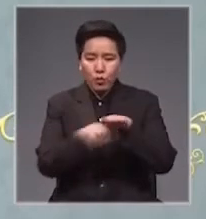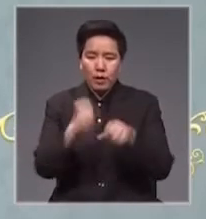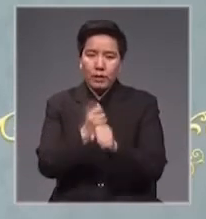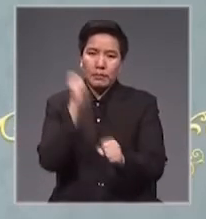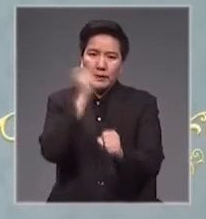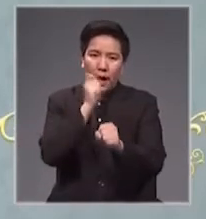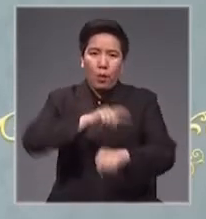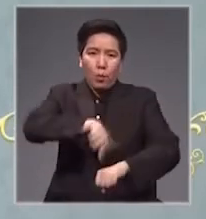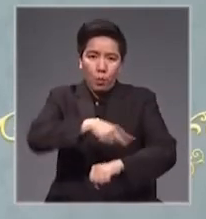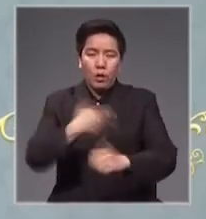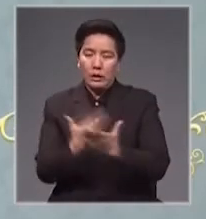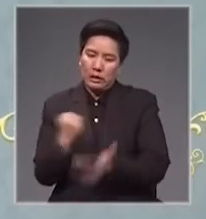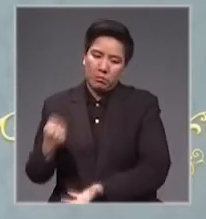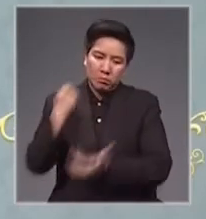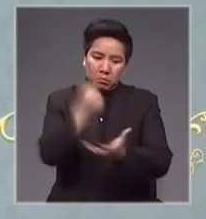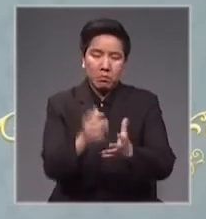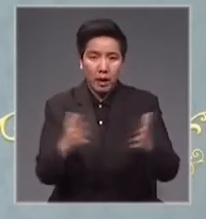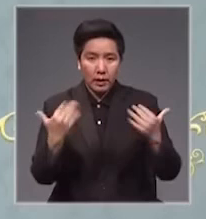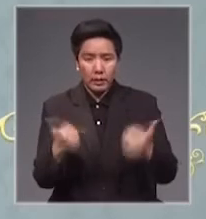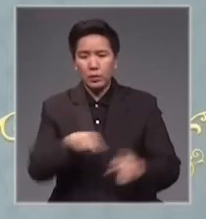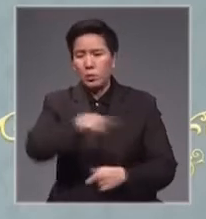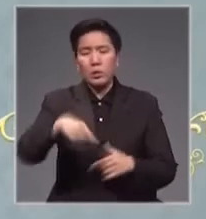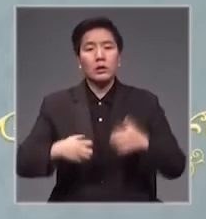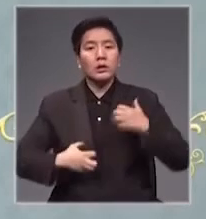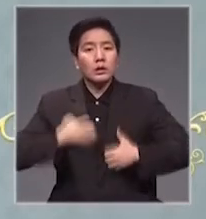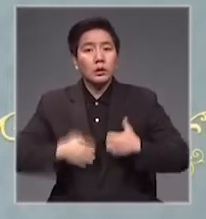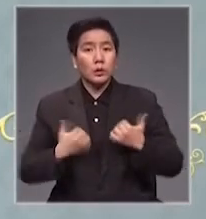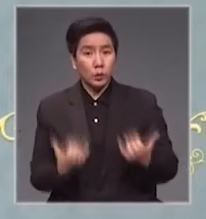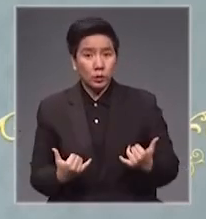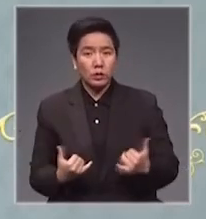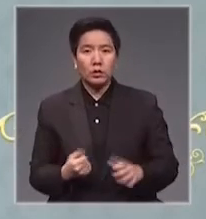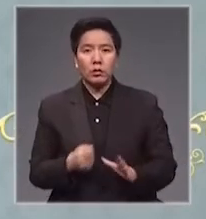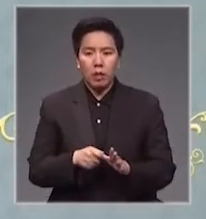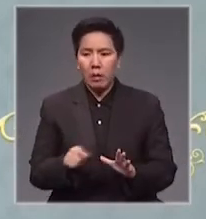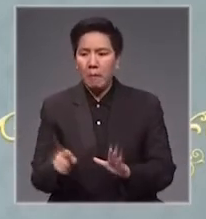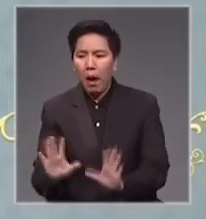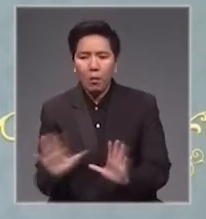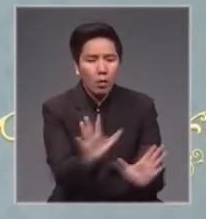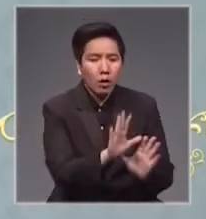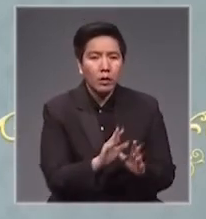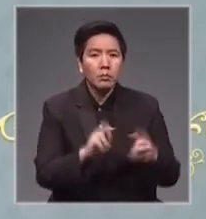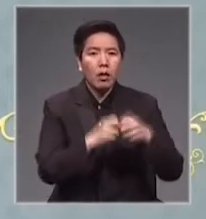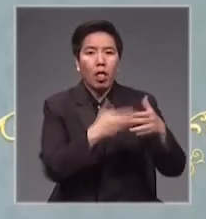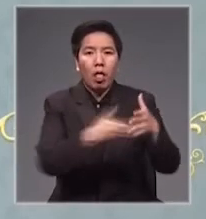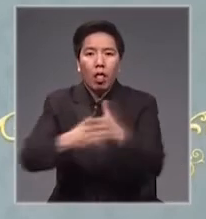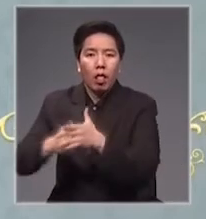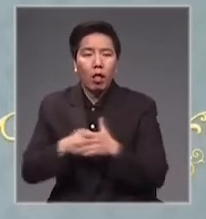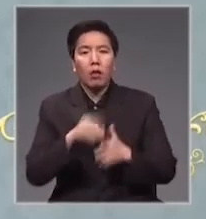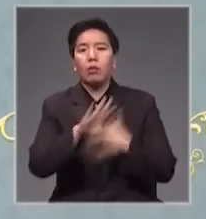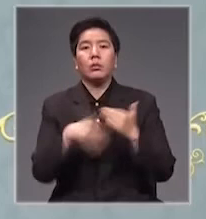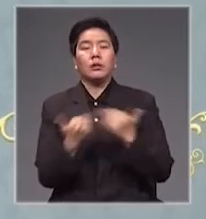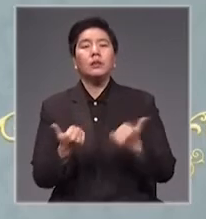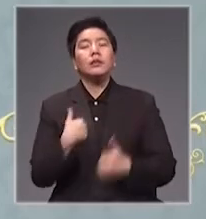ที่อื่นอีกนะครับที่เดือดร้อนอยู่จะทำได้หรือเปล่านะครับขุดอะไรก็ไม่ได้นะติดขัดบ้านเรือนประชาชนที่อยู่อาศัยทั้งหมดก็เห็นใจน